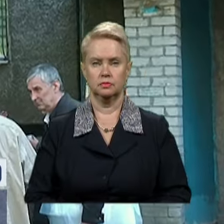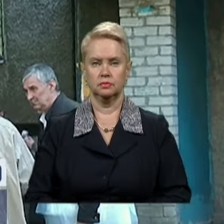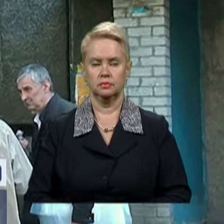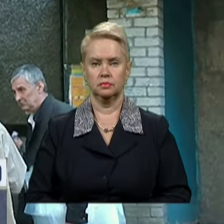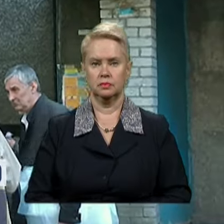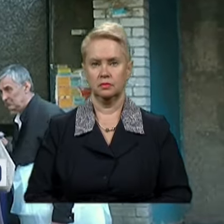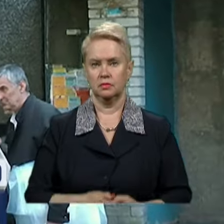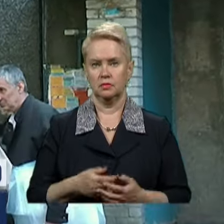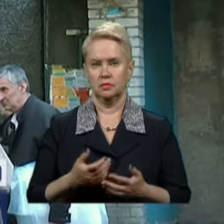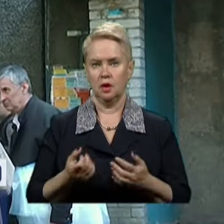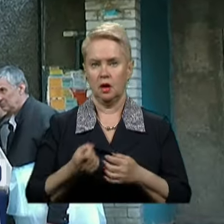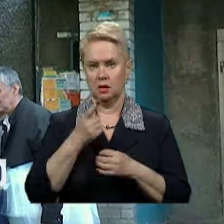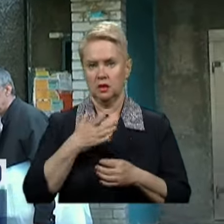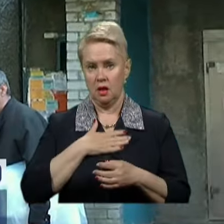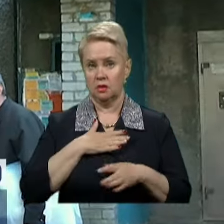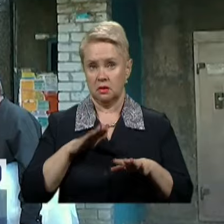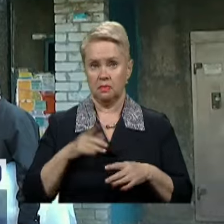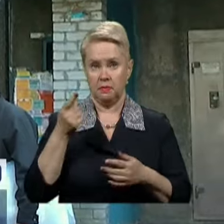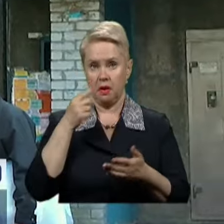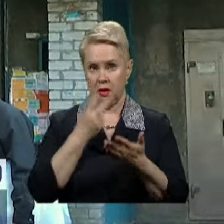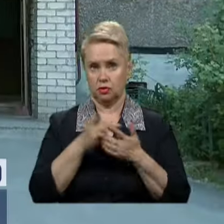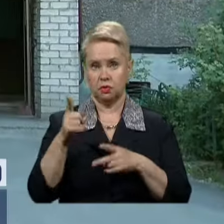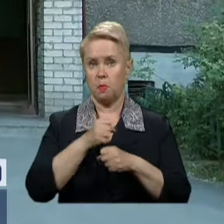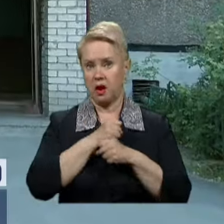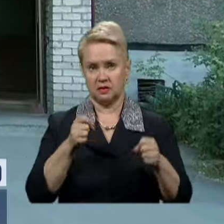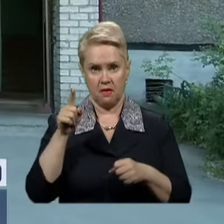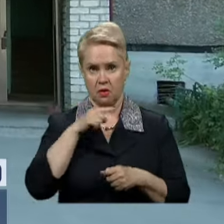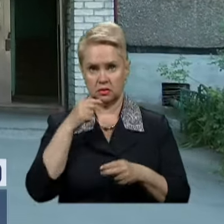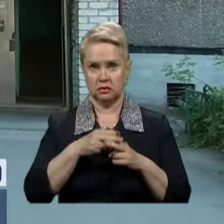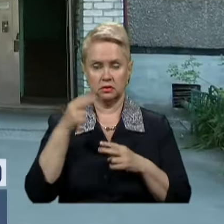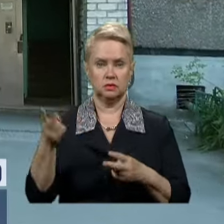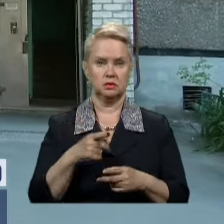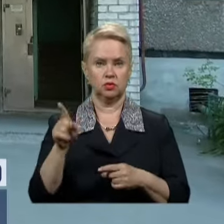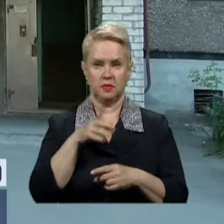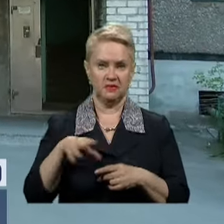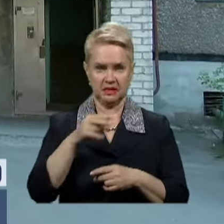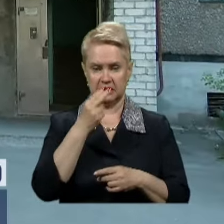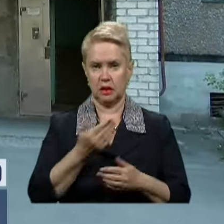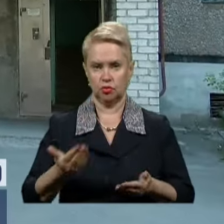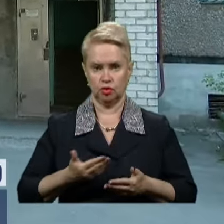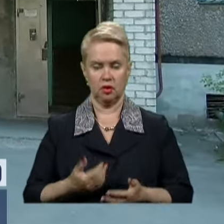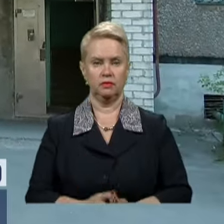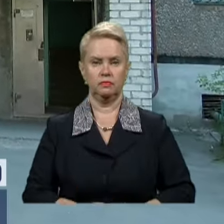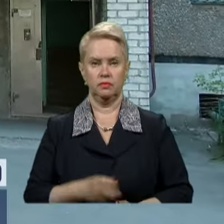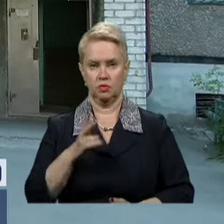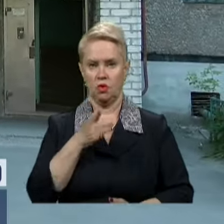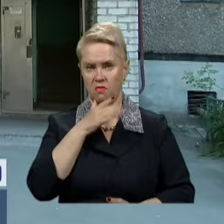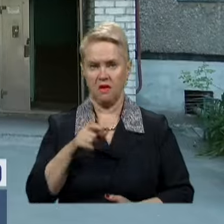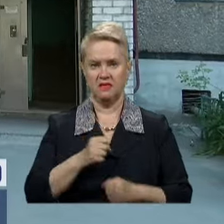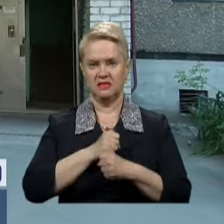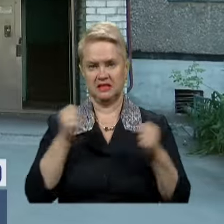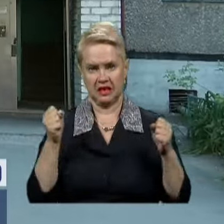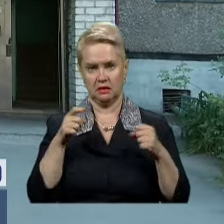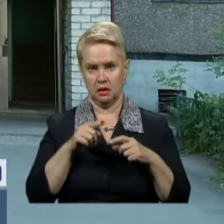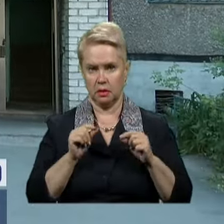Хотілося б, щоб вони оказалися на нашому місці, тільки щоб взагалі їх розірвало. Дякую. Що всі цілі і живі, але в момент зриву